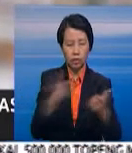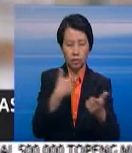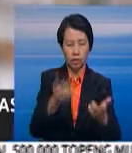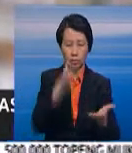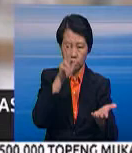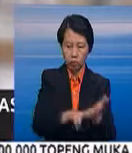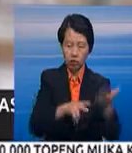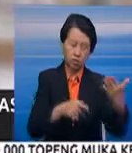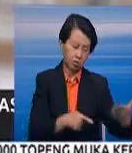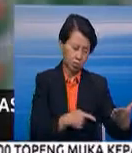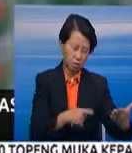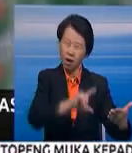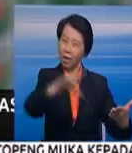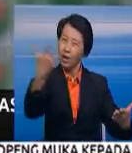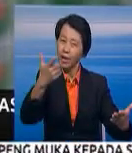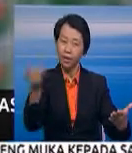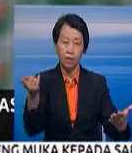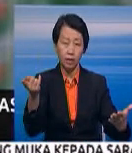diikrarkan.